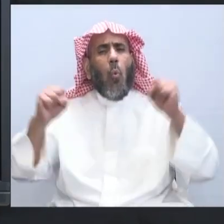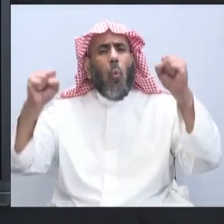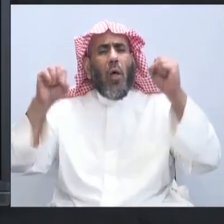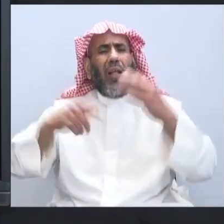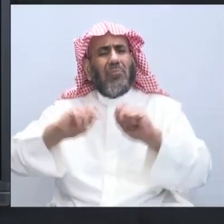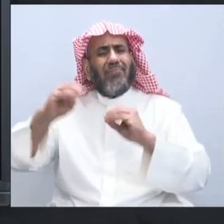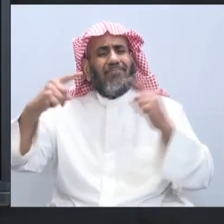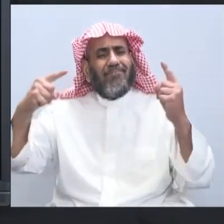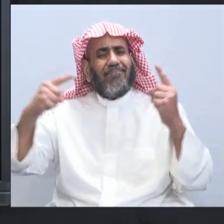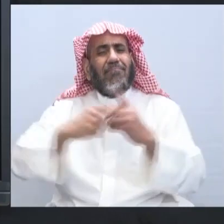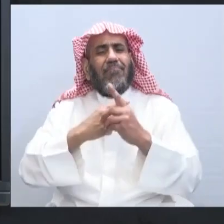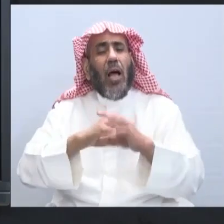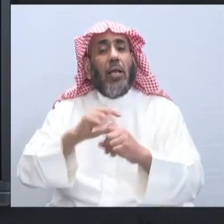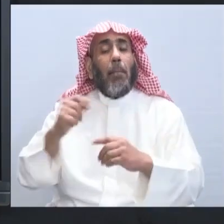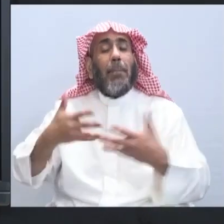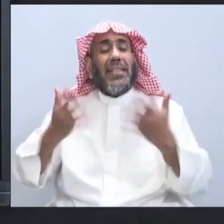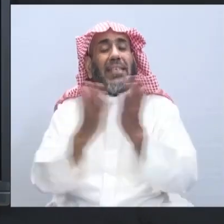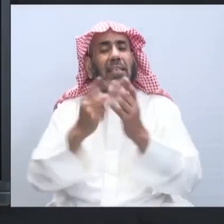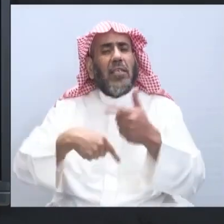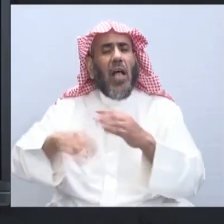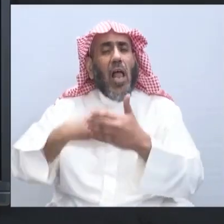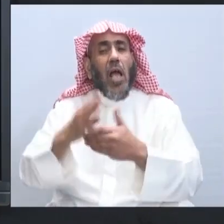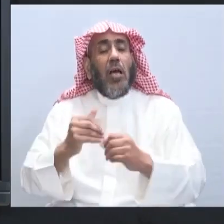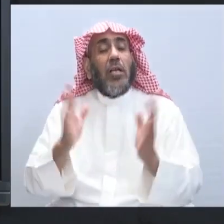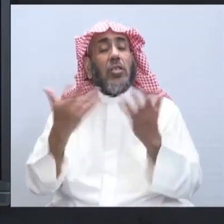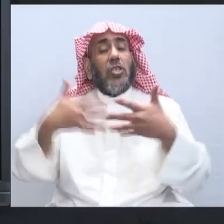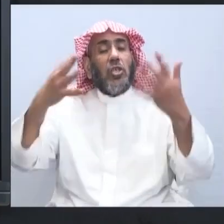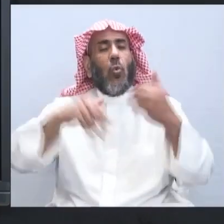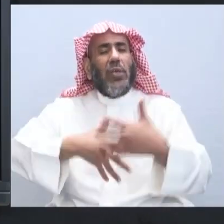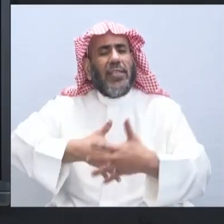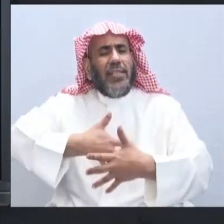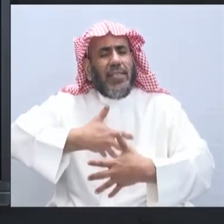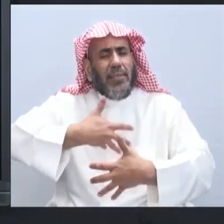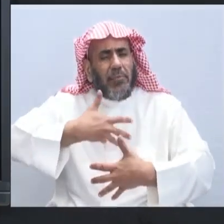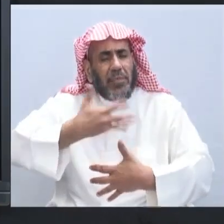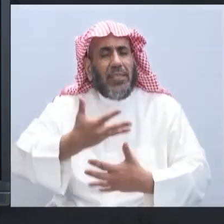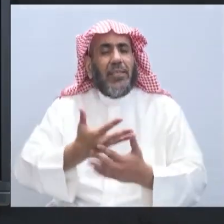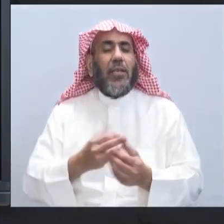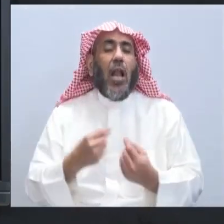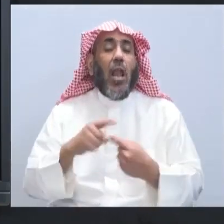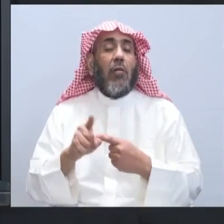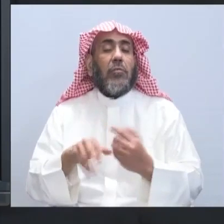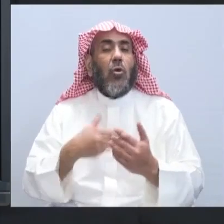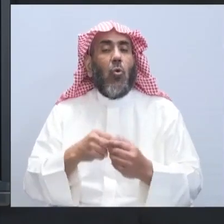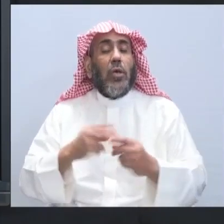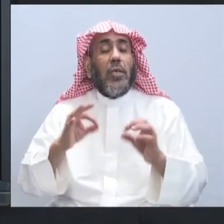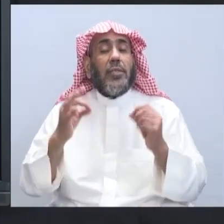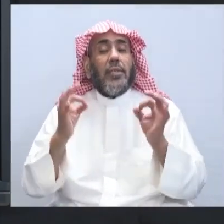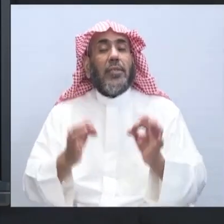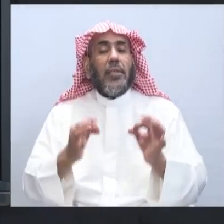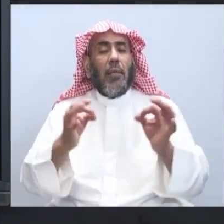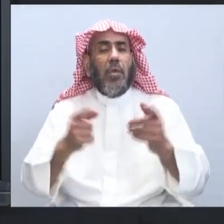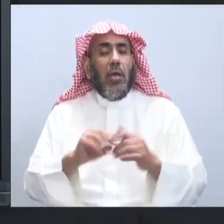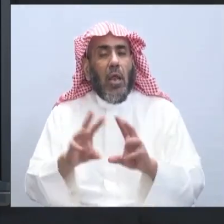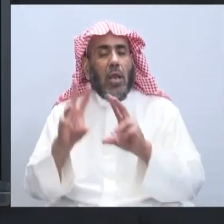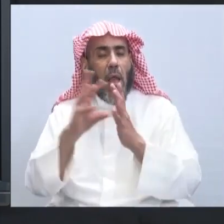لنقيض ردت على مدرسه الاحياء وقالت ان الشعر هو التعبير عن النفس وكذلك الطبيعه وعرفنا